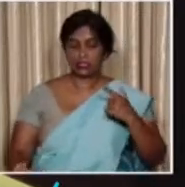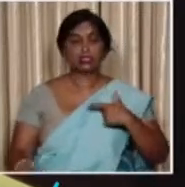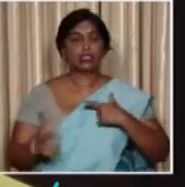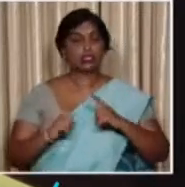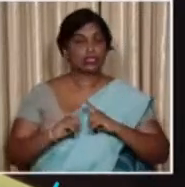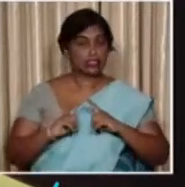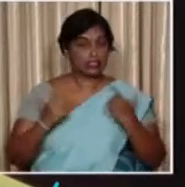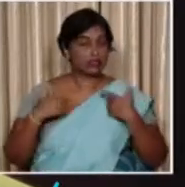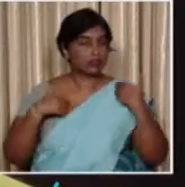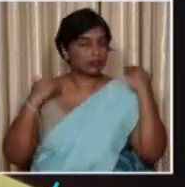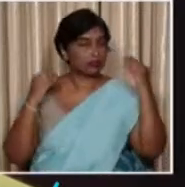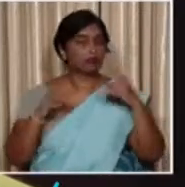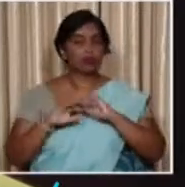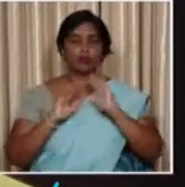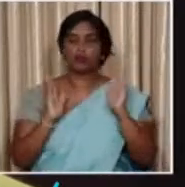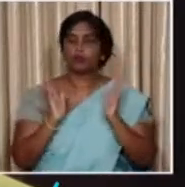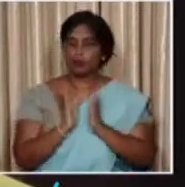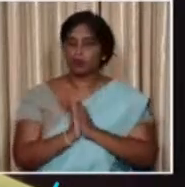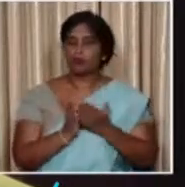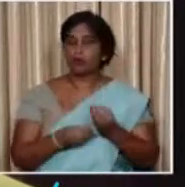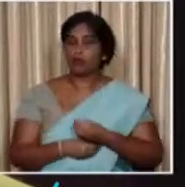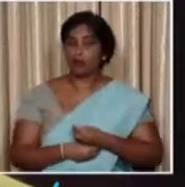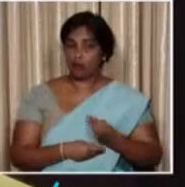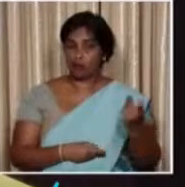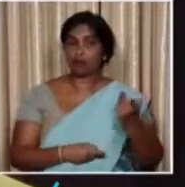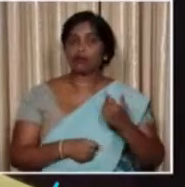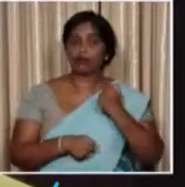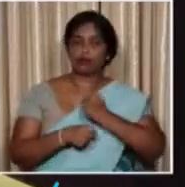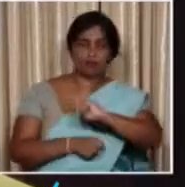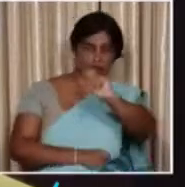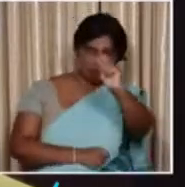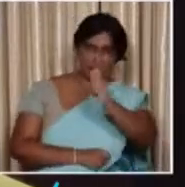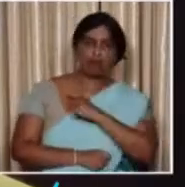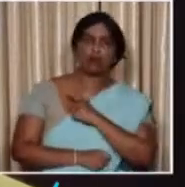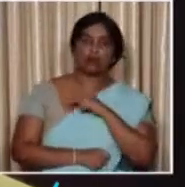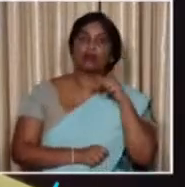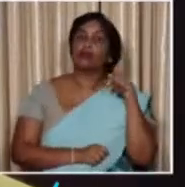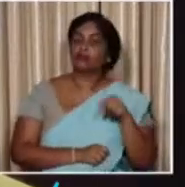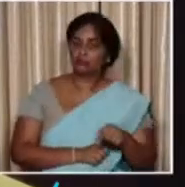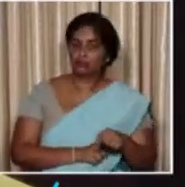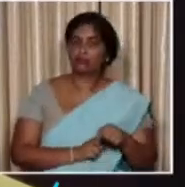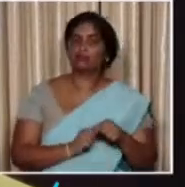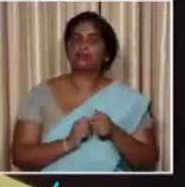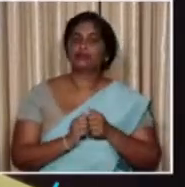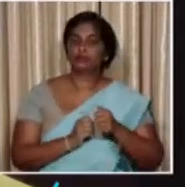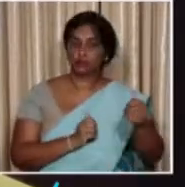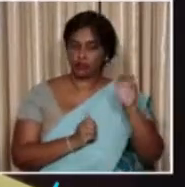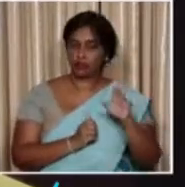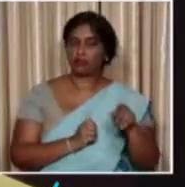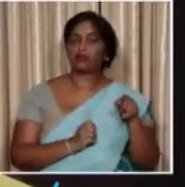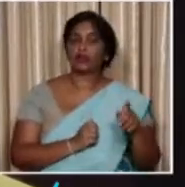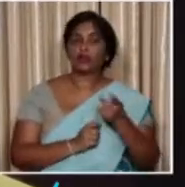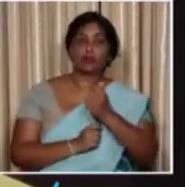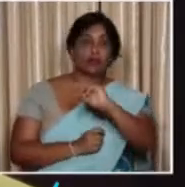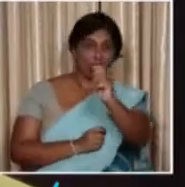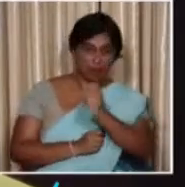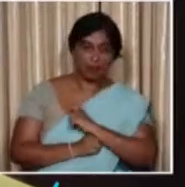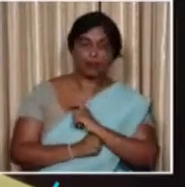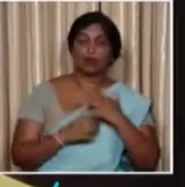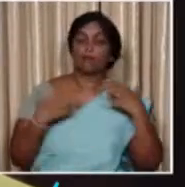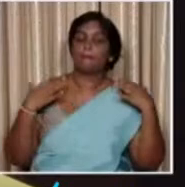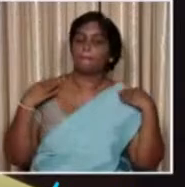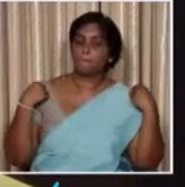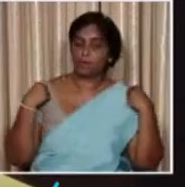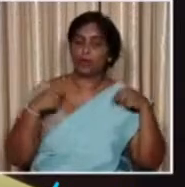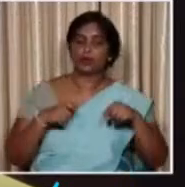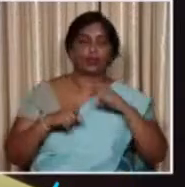ලිවිං ස්ටෑන්ඩර්ඩ්ස් මේ සියල්ලක්ම විනාශ වුණු එකට වන්දිල්ලන තත්ත්වයට අපි ඒ අයව ගෙනල්ලා තිබෙනවා. වන්දිල්ලීමේ පහසුකම